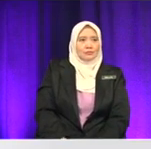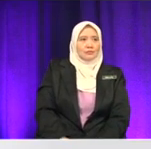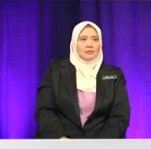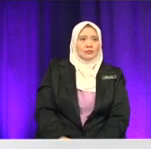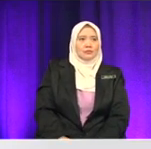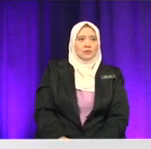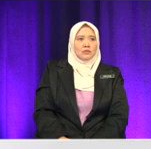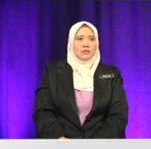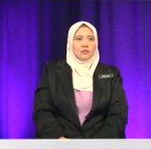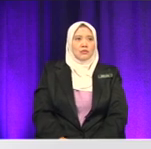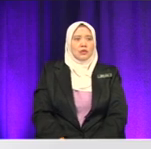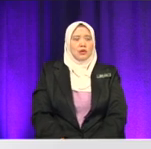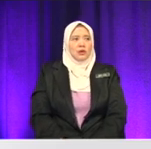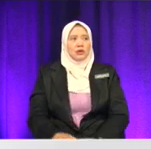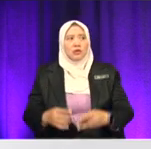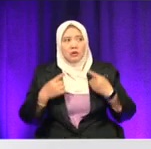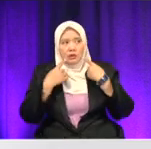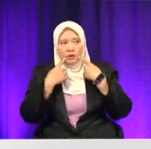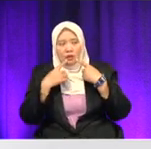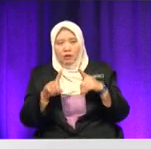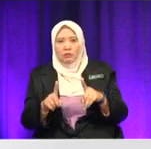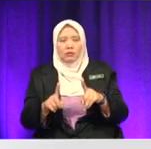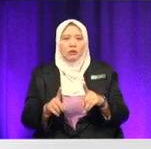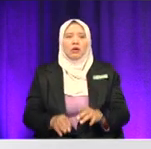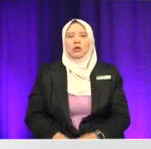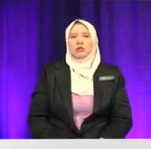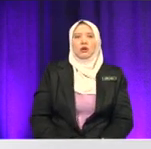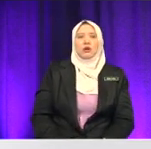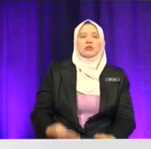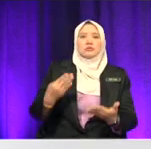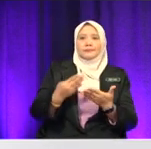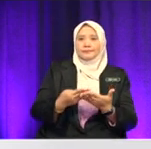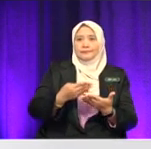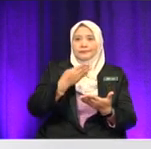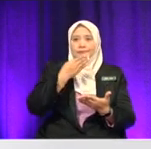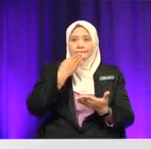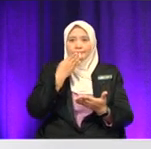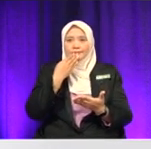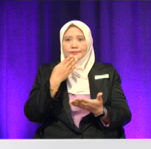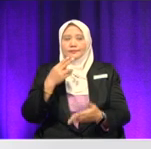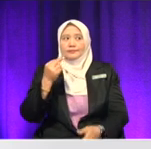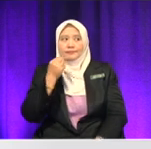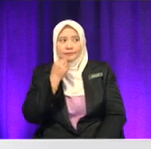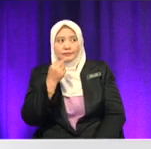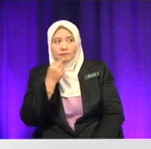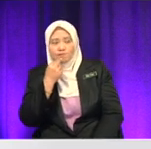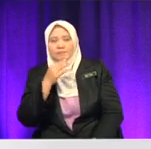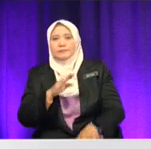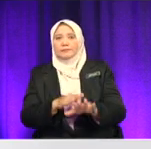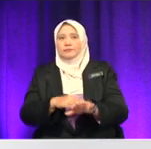inference? Okay. Jawapannya, bubur nitrin keruh pada suhu 37 darjah Celsius kerana